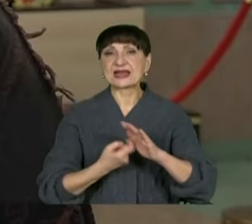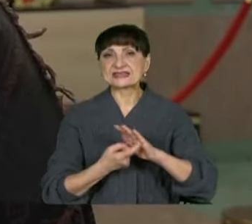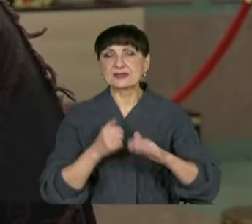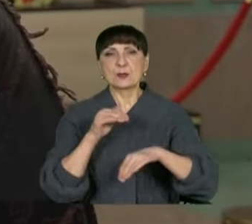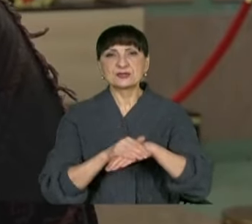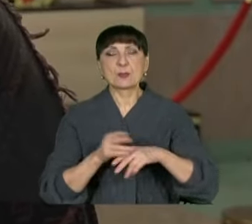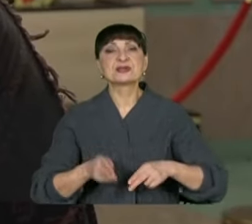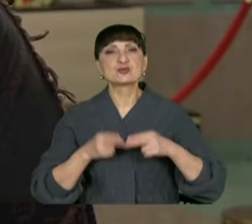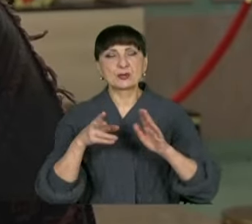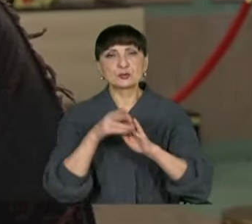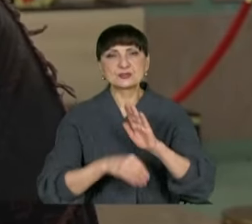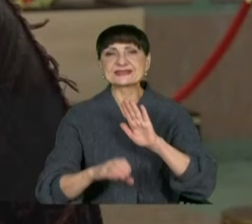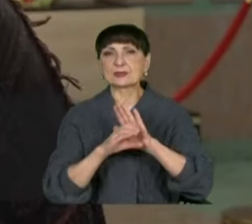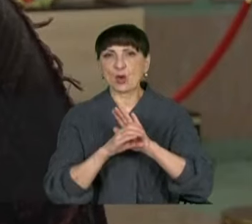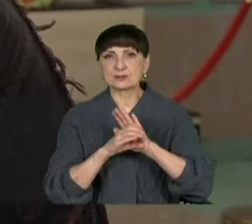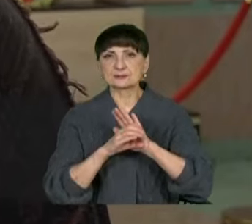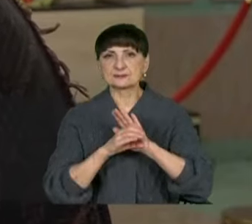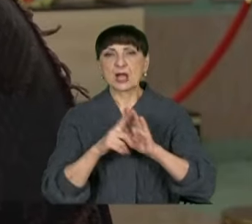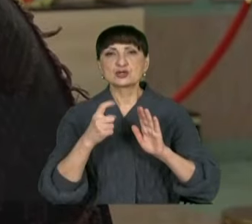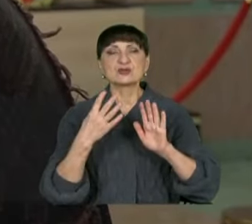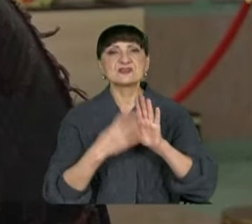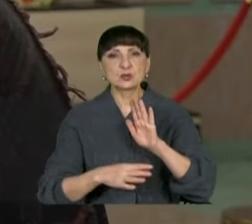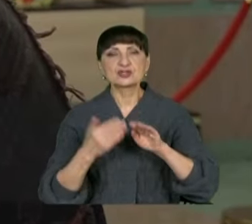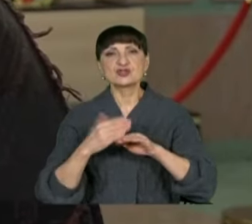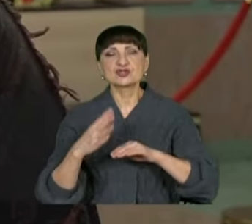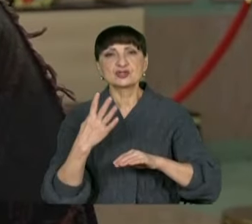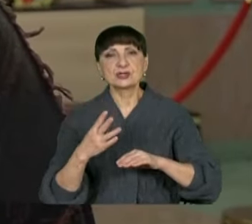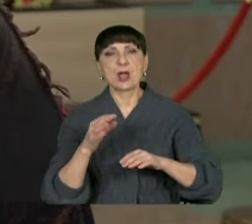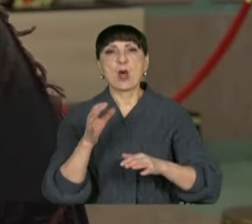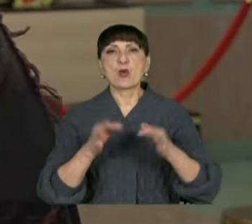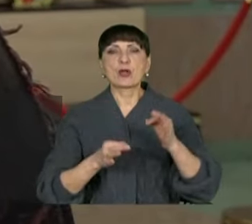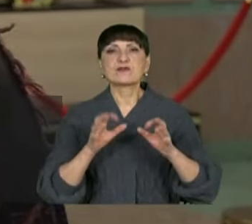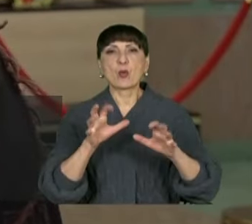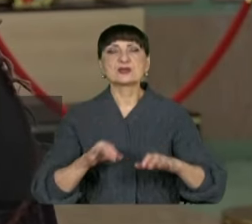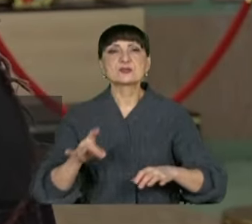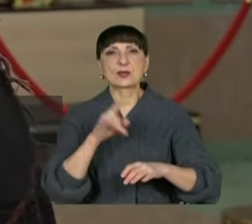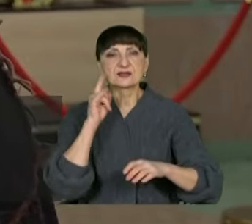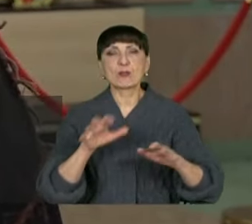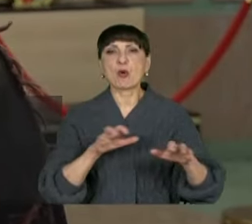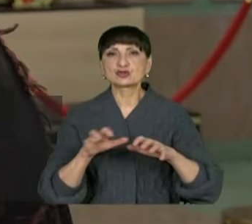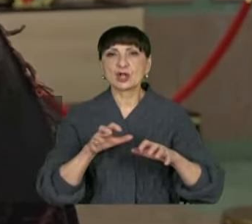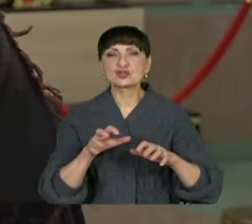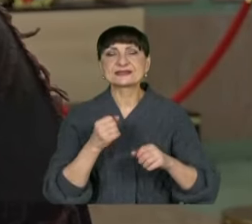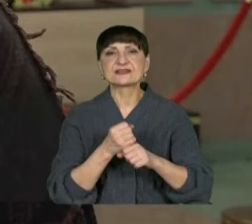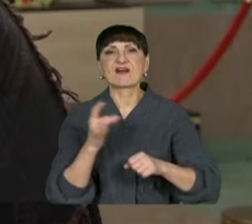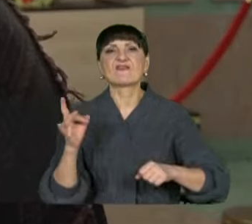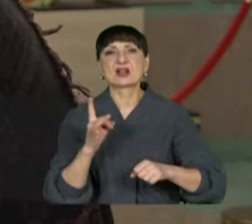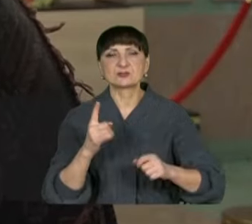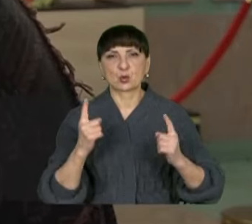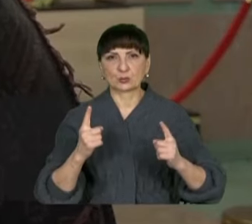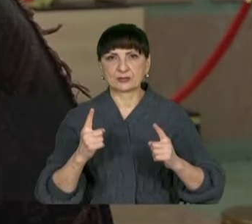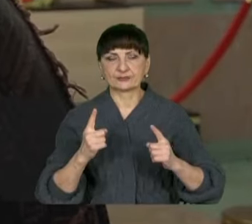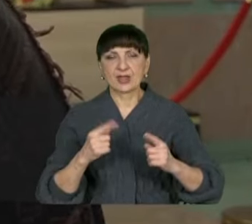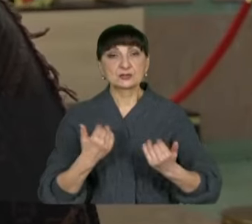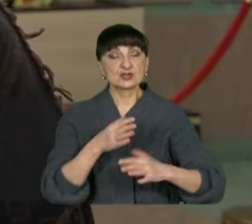признакам преступления, предусмотренной статьей 190, часть 4 Уголовного кодекса Республики Казахстана. Это мошенничество, совершенное в особо крупном размере.